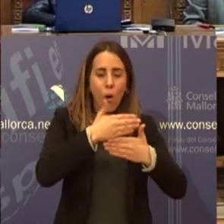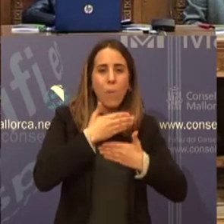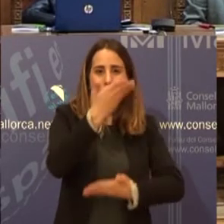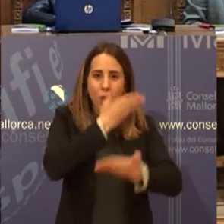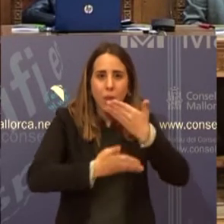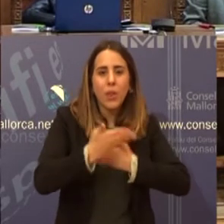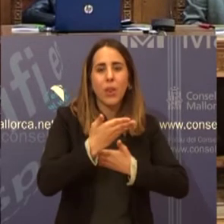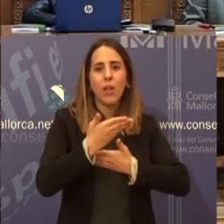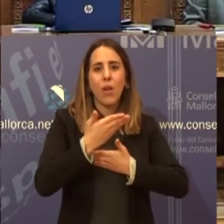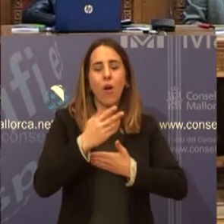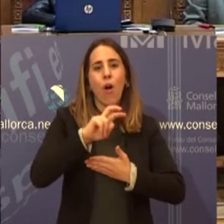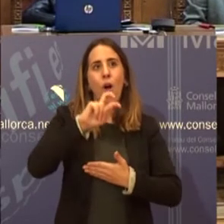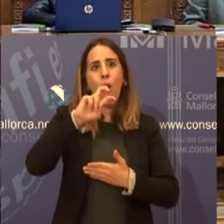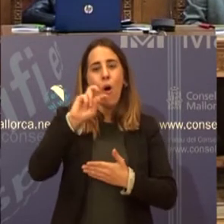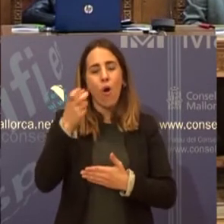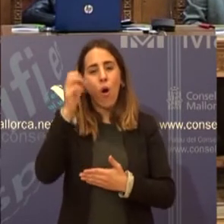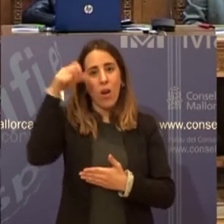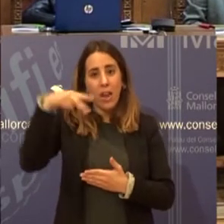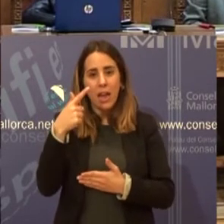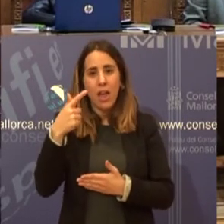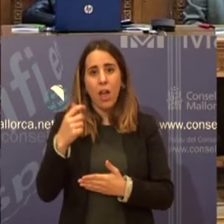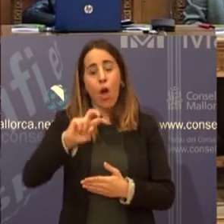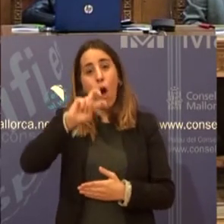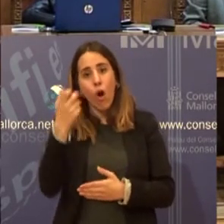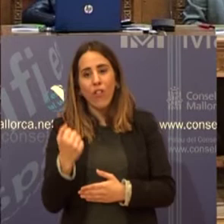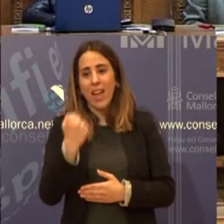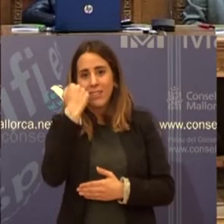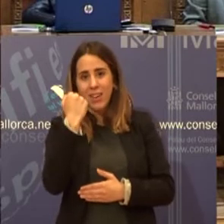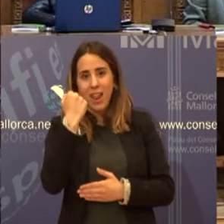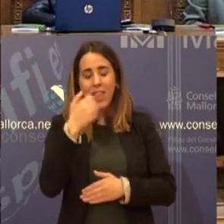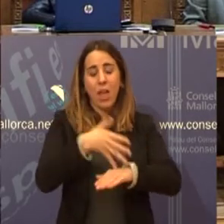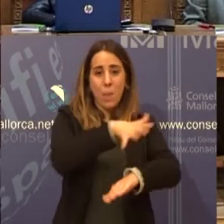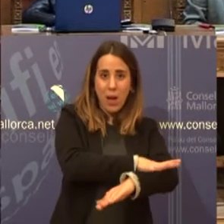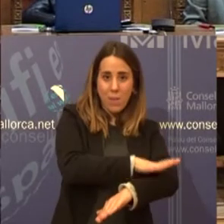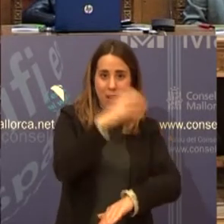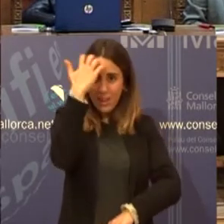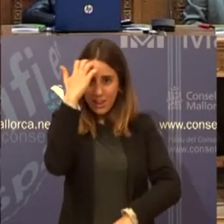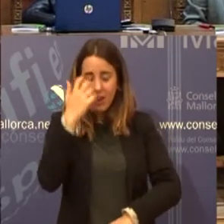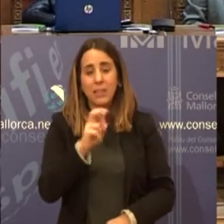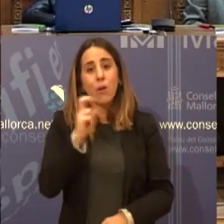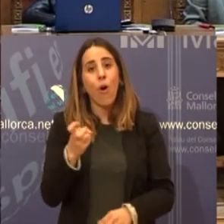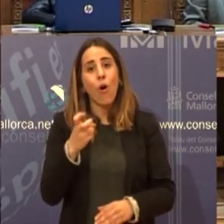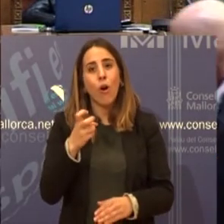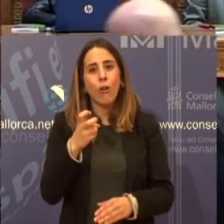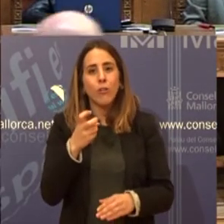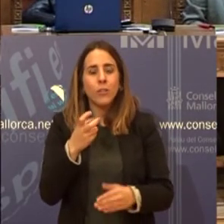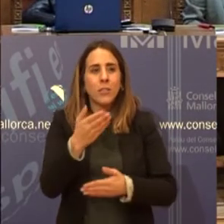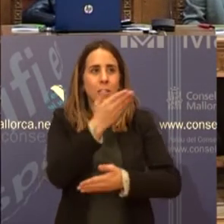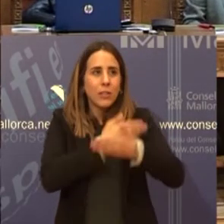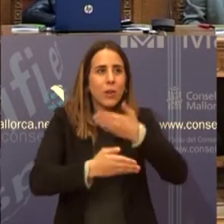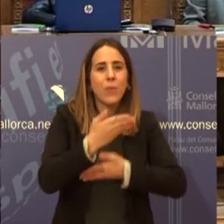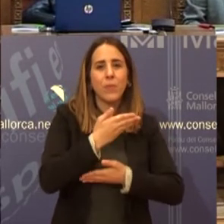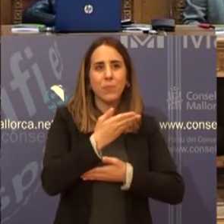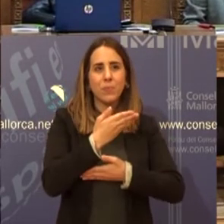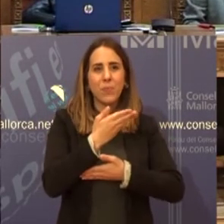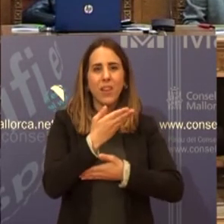són l'altra Senada de Palma i d'Inca. I vàrem voler fer aquest celler per poder col·laborar de qualque manera